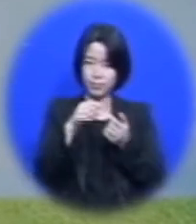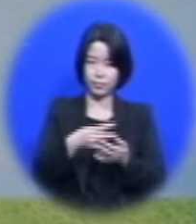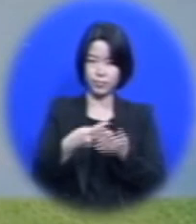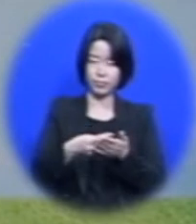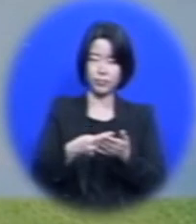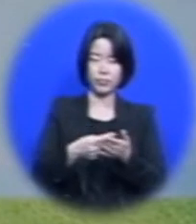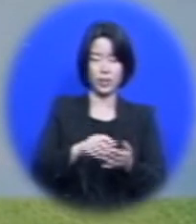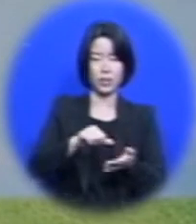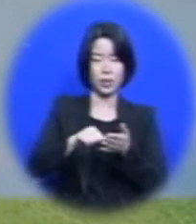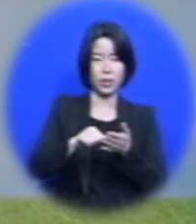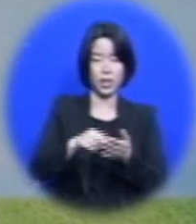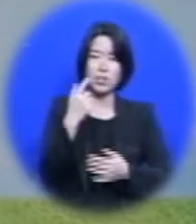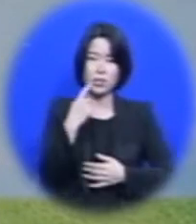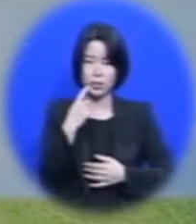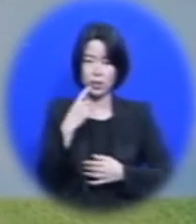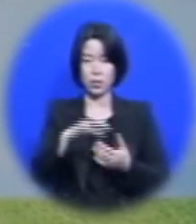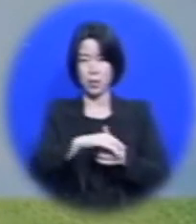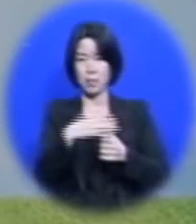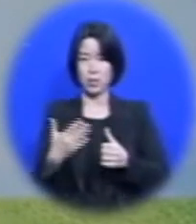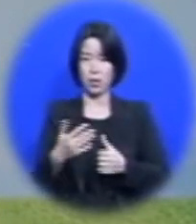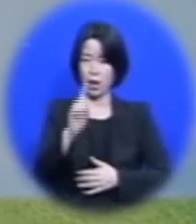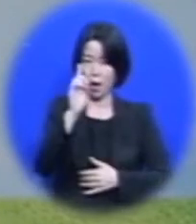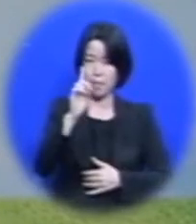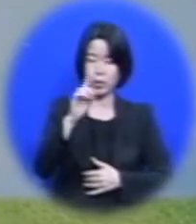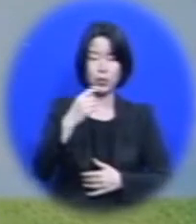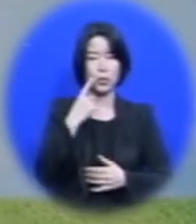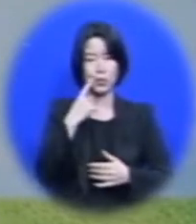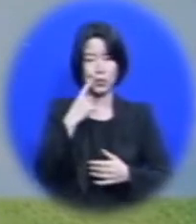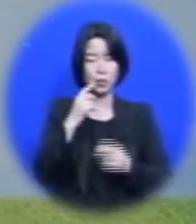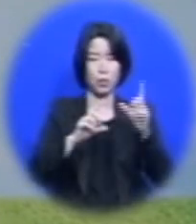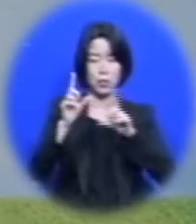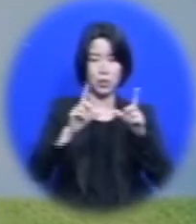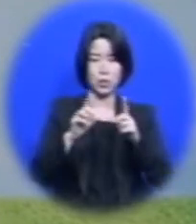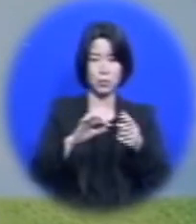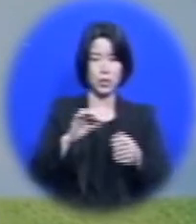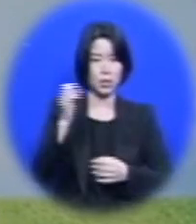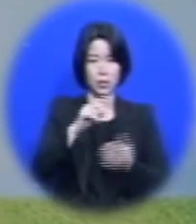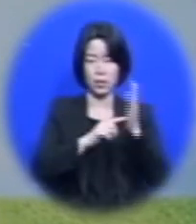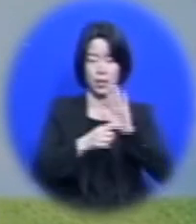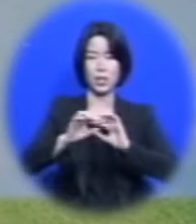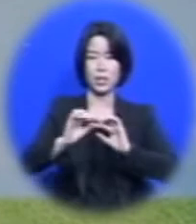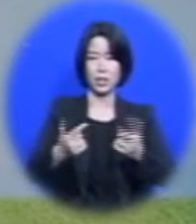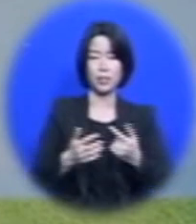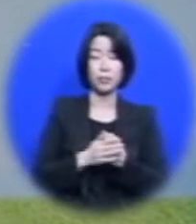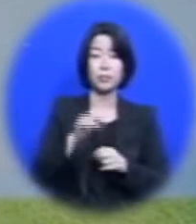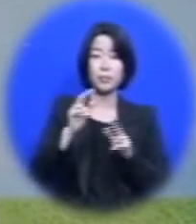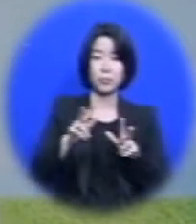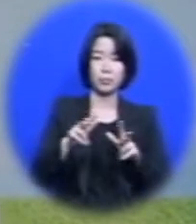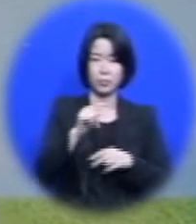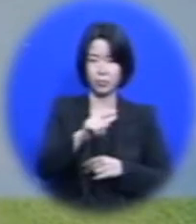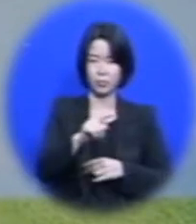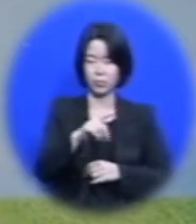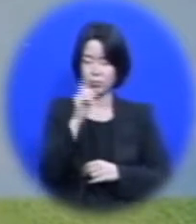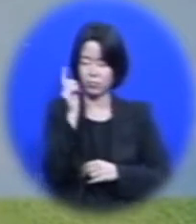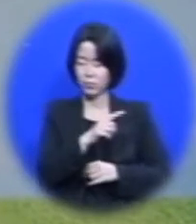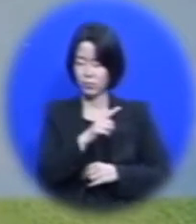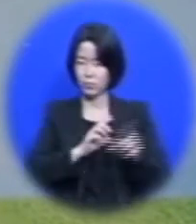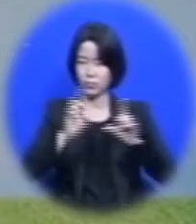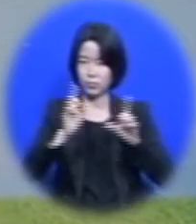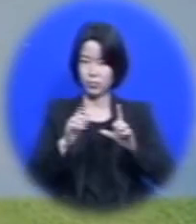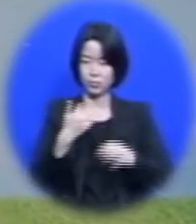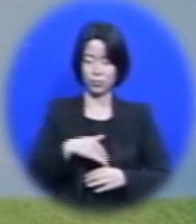벗어났고 지금까지 단 한 번도 중독 증세가 재발하지 않았다. 이제는 그런 변태적인 짓을 생각만 해도